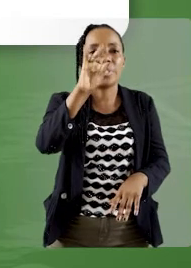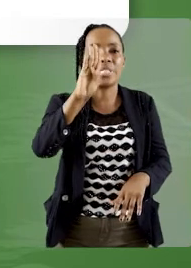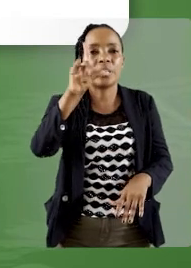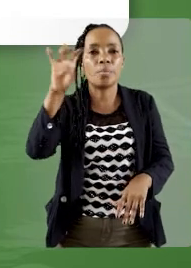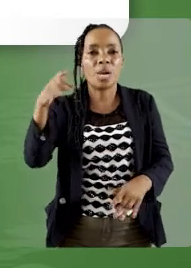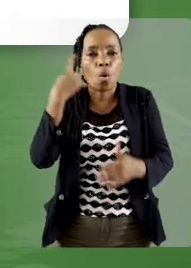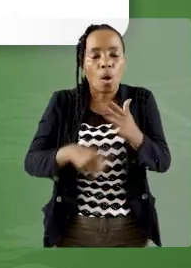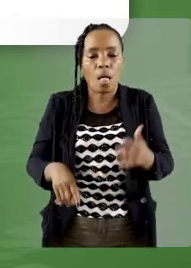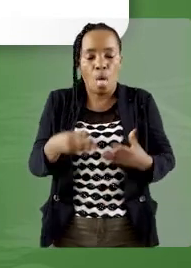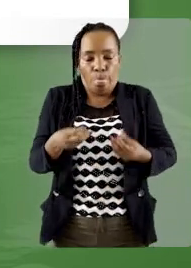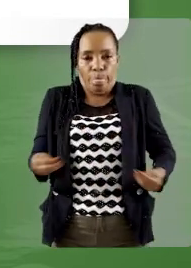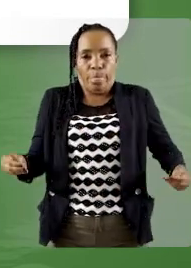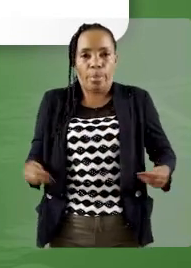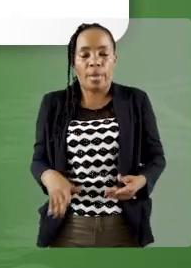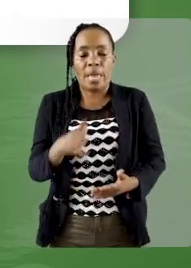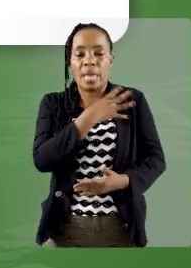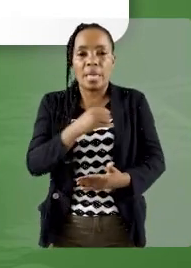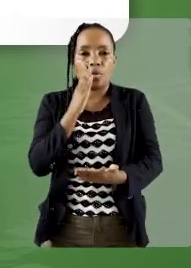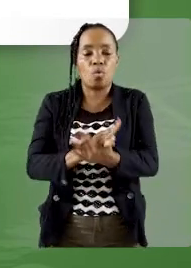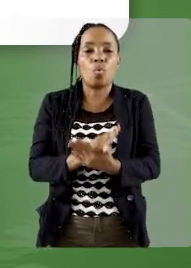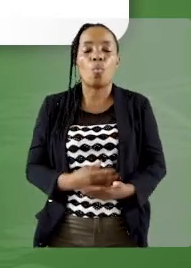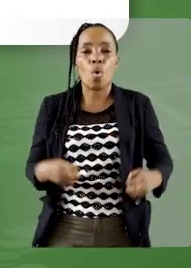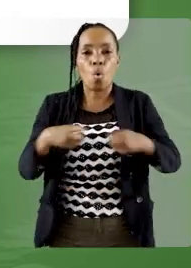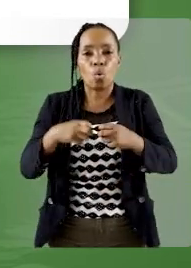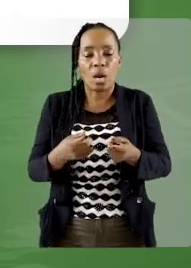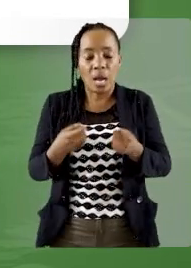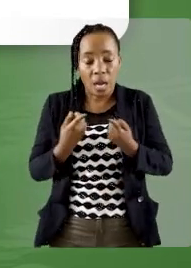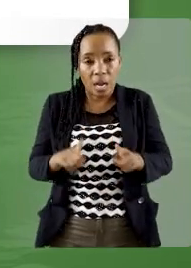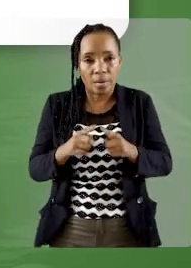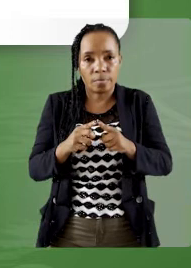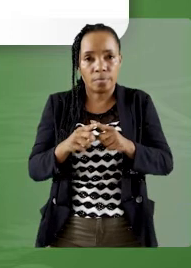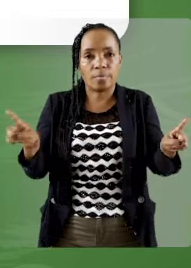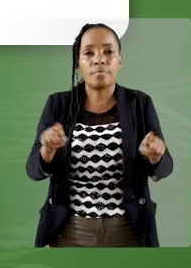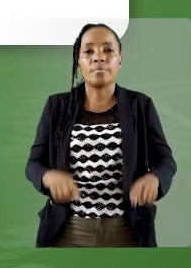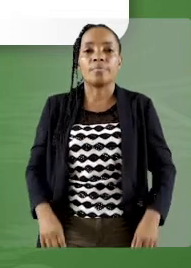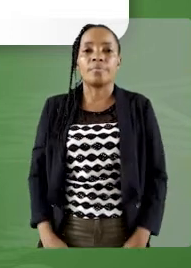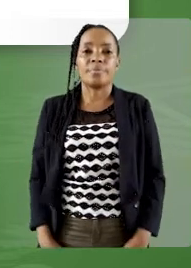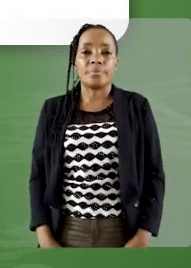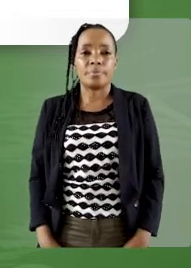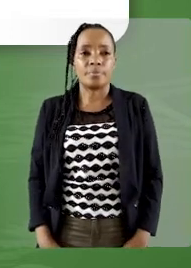fusibles fondent et coupent le courant en cas de court-circuit.